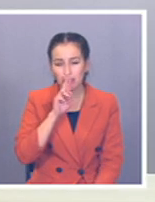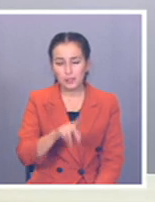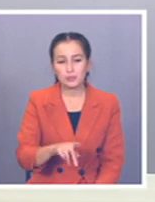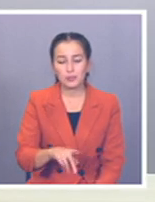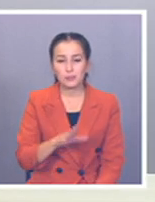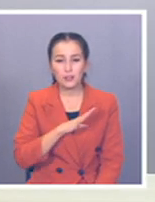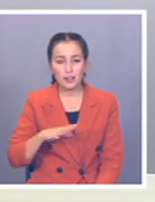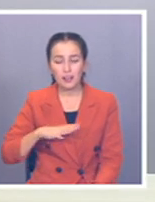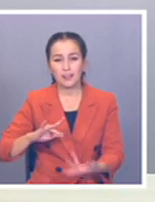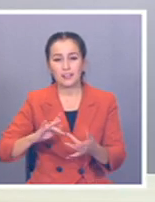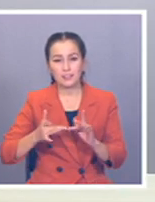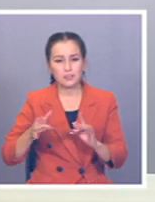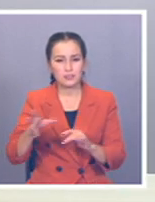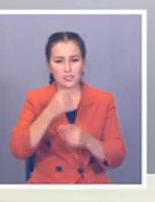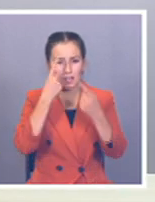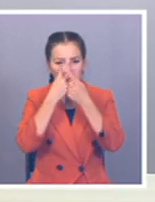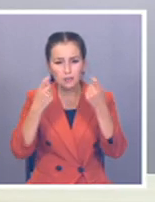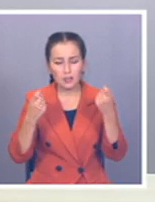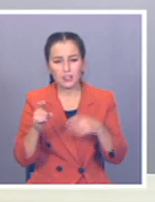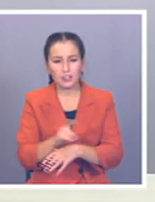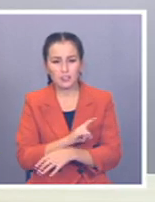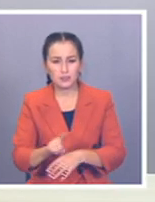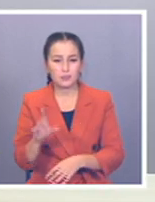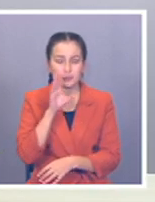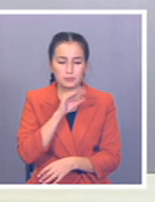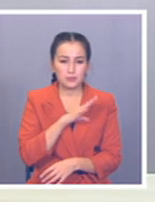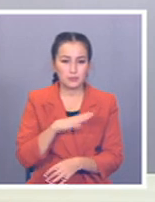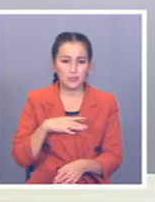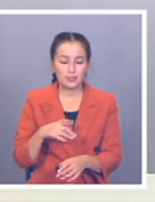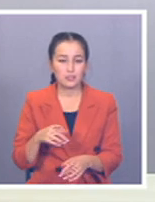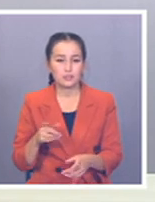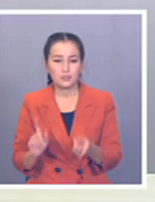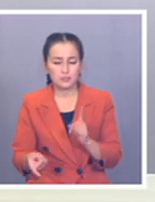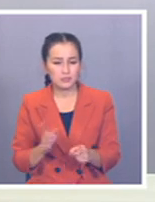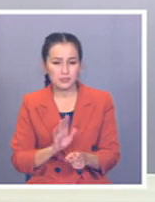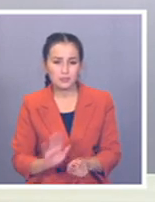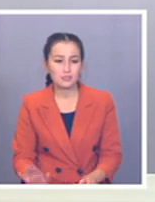Өйткені интернеттегі барлық ақпарат ақиқат болуы мүмкін емес.